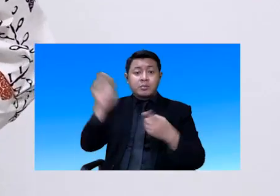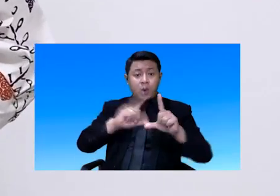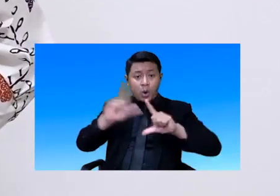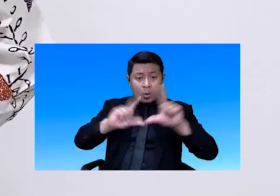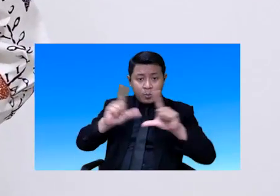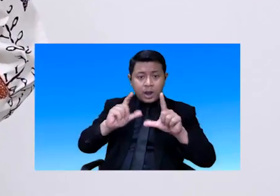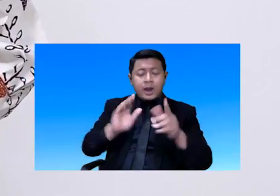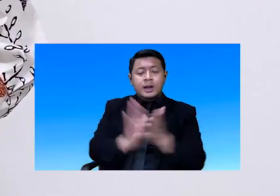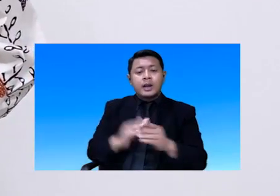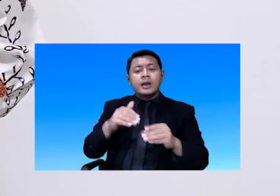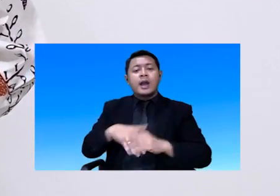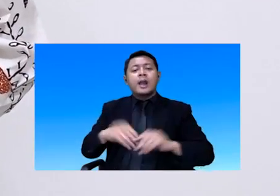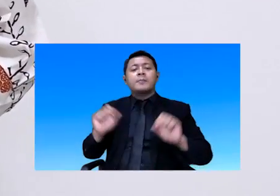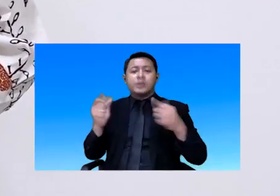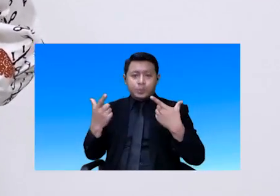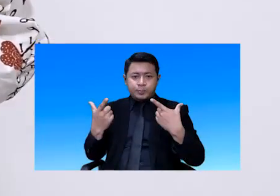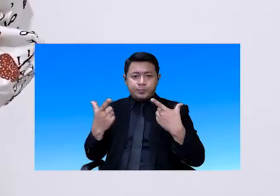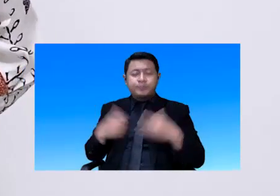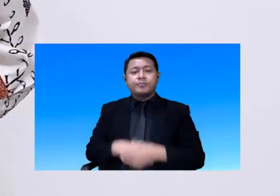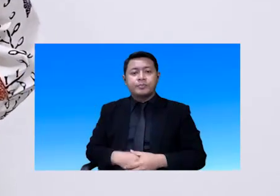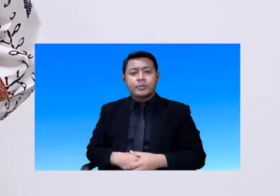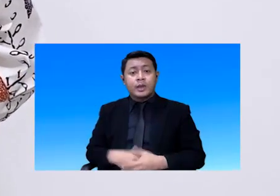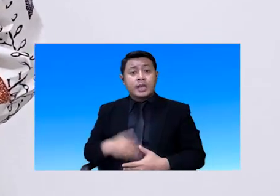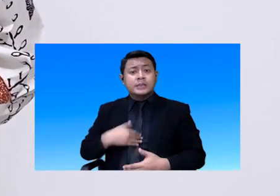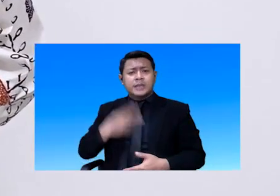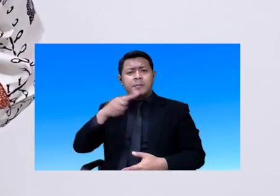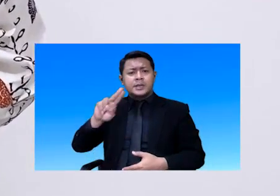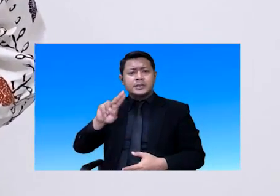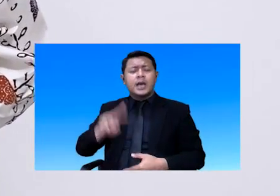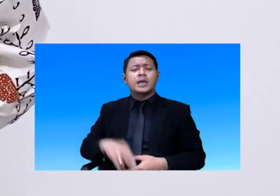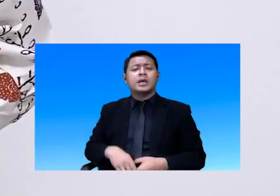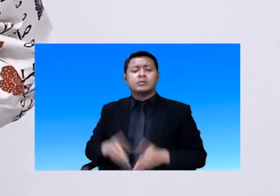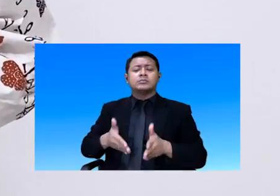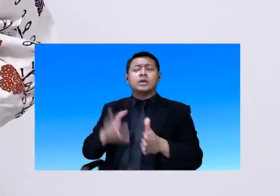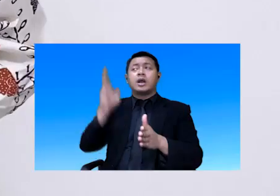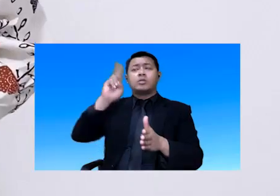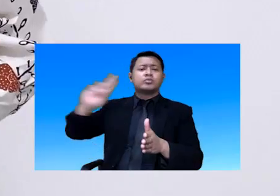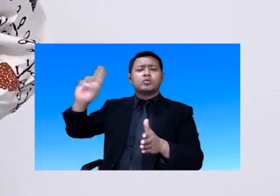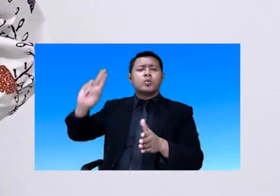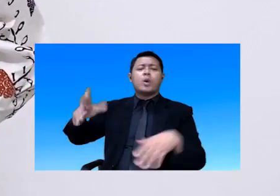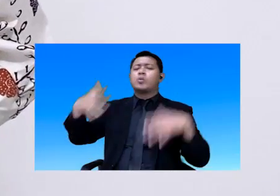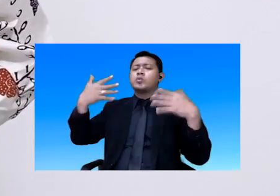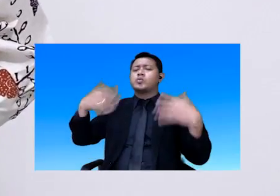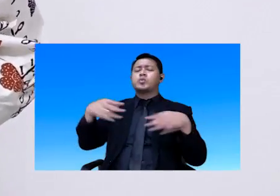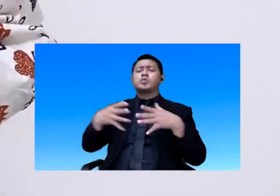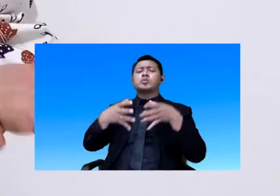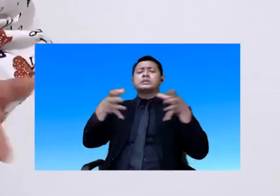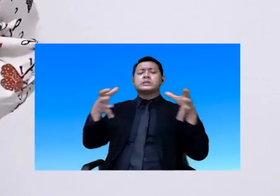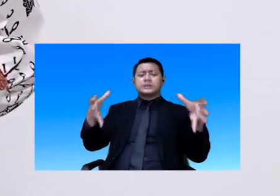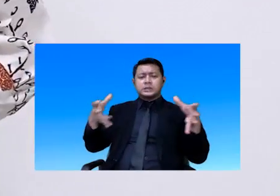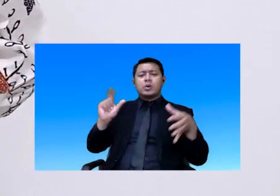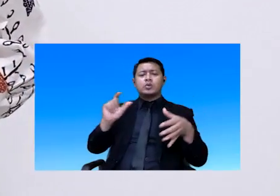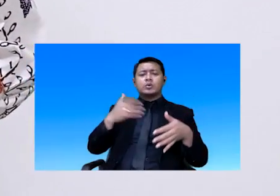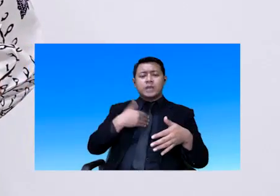kehidupan saya sehari-hari. Saya percaya bahwa jalan Tuhan luar biasa sekali untuk saya.